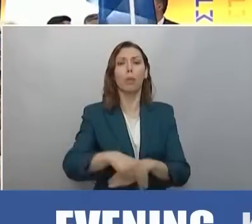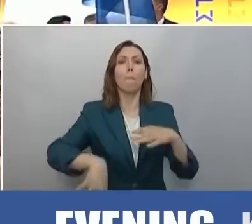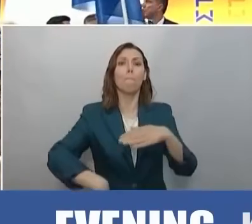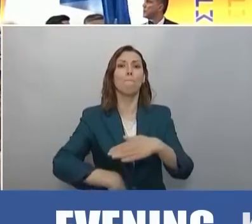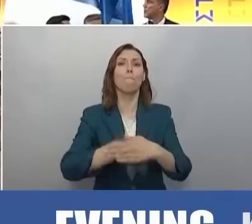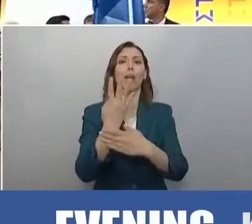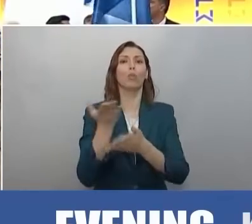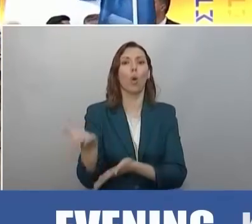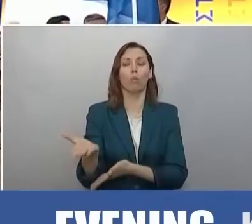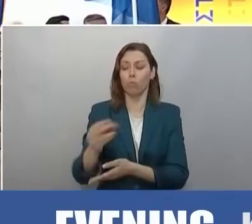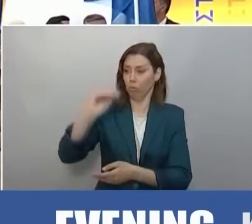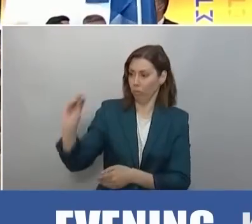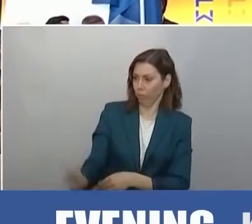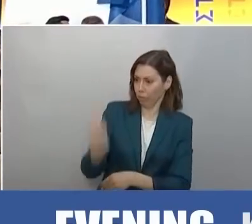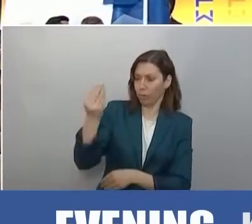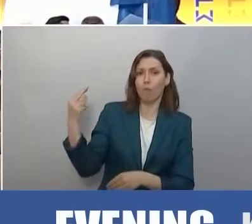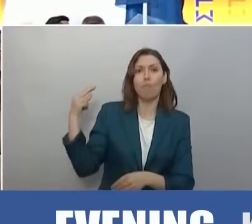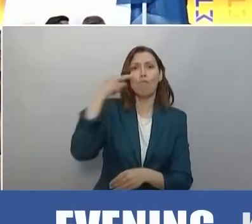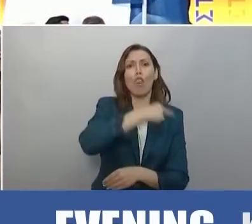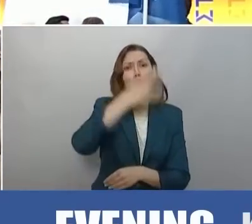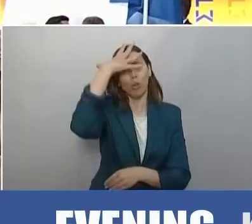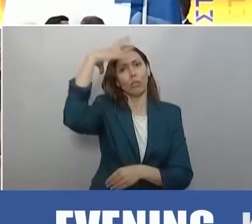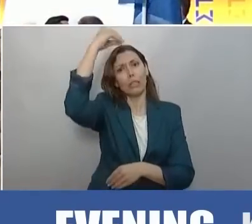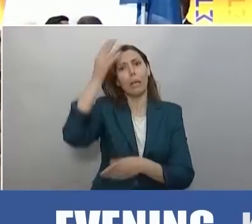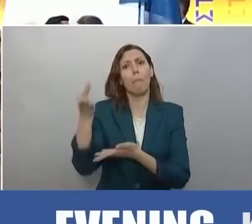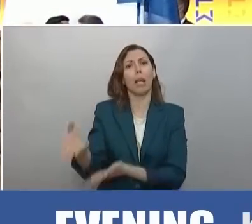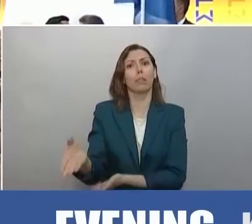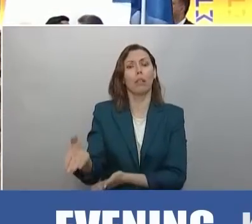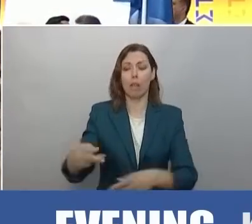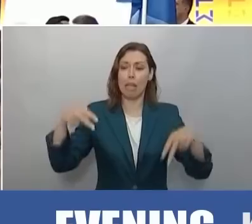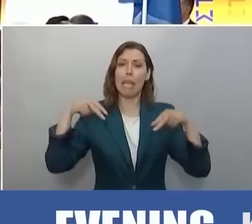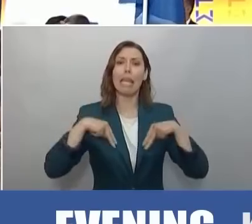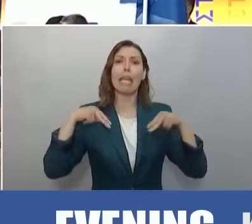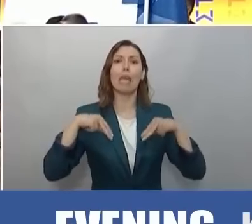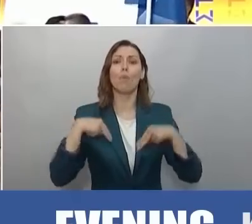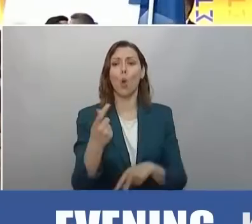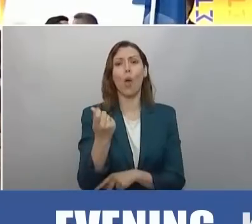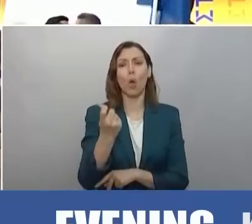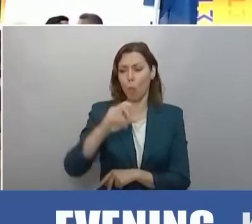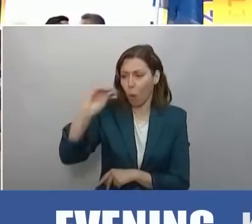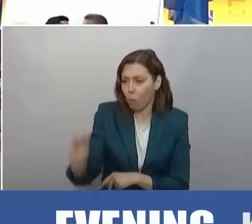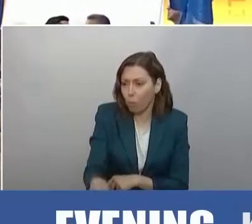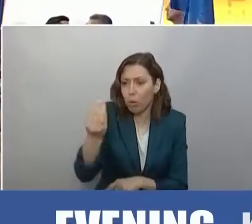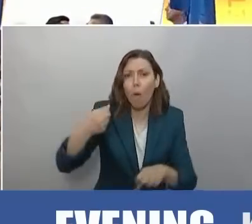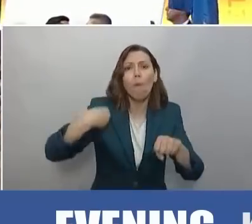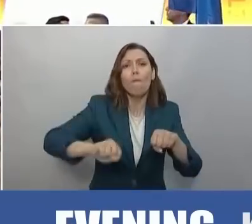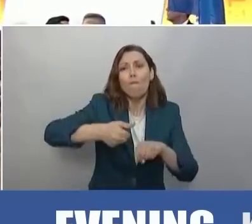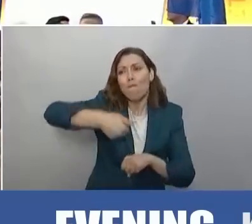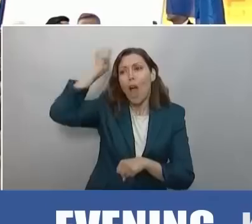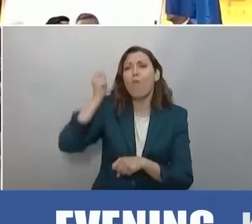Πρωθυπουργό Τσίπρα και Υπουργό Οικονομικών το Γιάννη Βαρουφάκη με έναν νι.